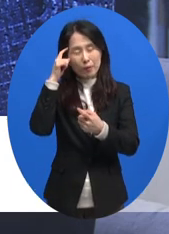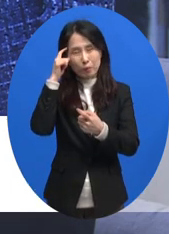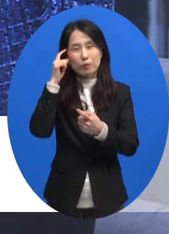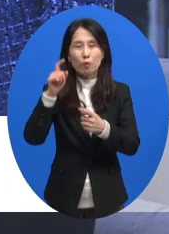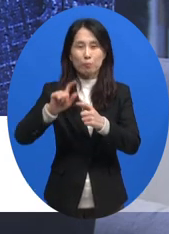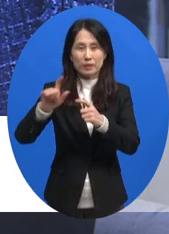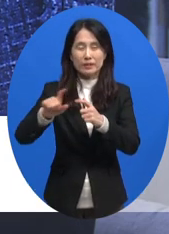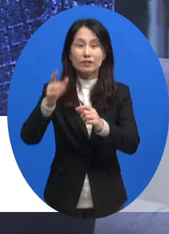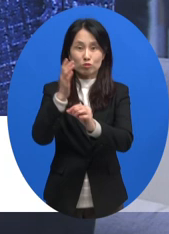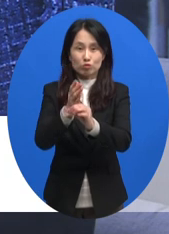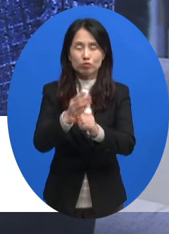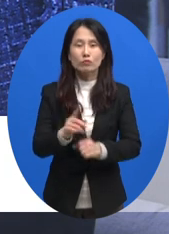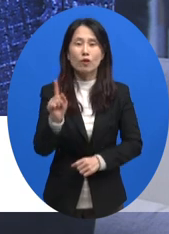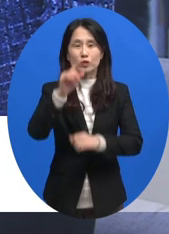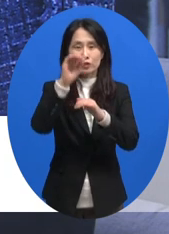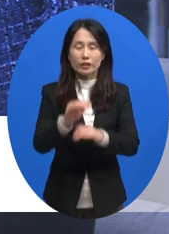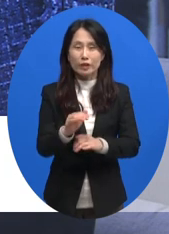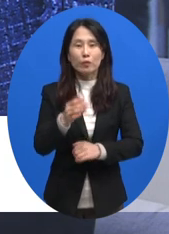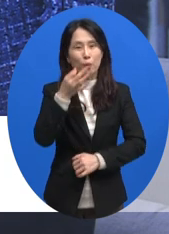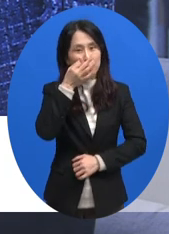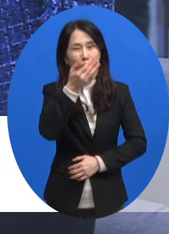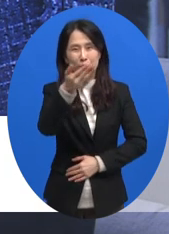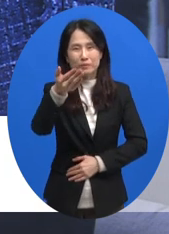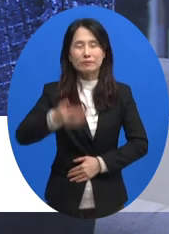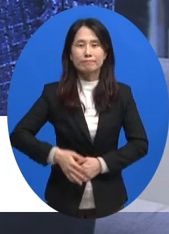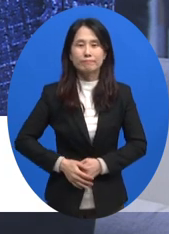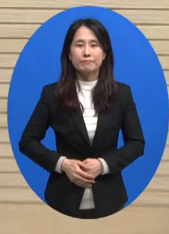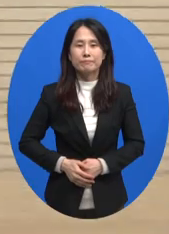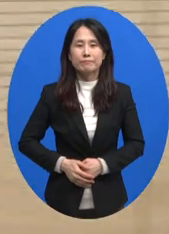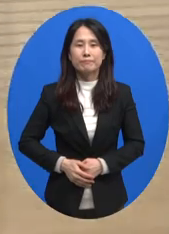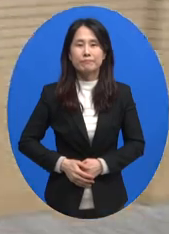어떤 내용이 오고 갔는지 이수빈 기자가 전해드립니다.